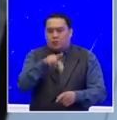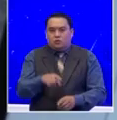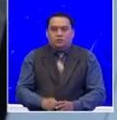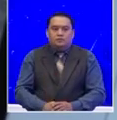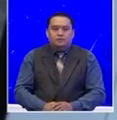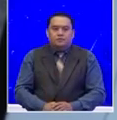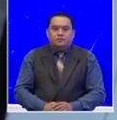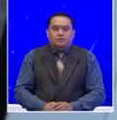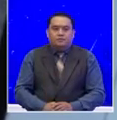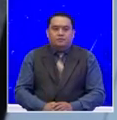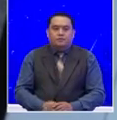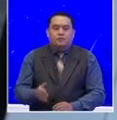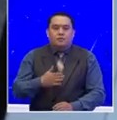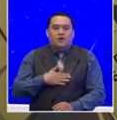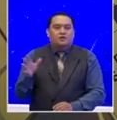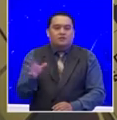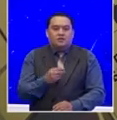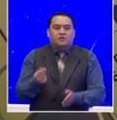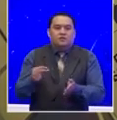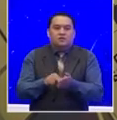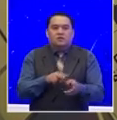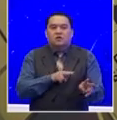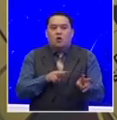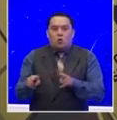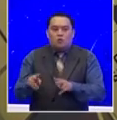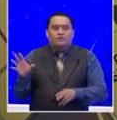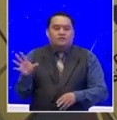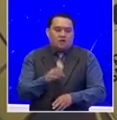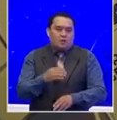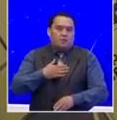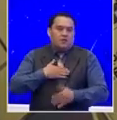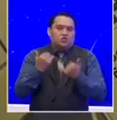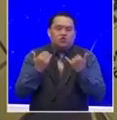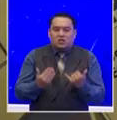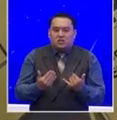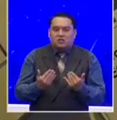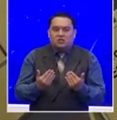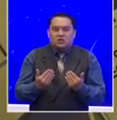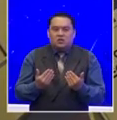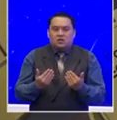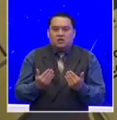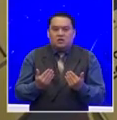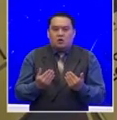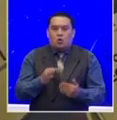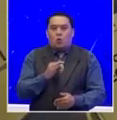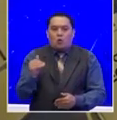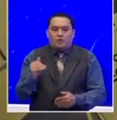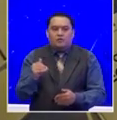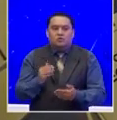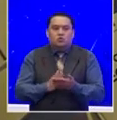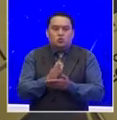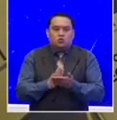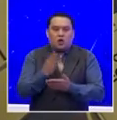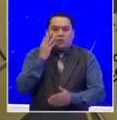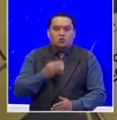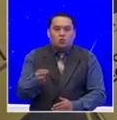не намерены. Мы держим все цены на уровне, плюс ко всему мы сейчас... Так как мы являемся официальной службой такси именно